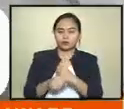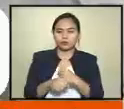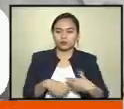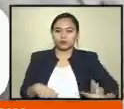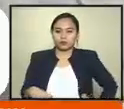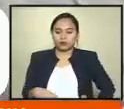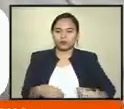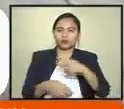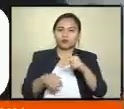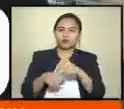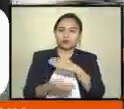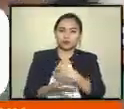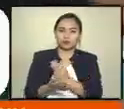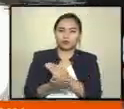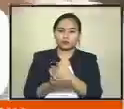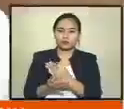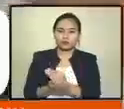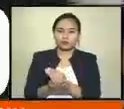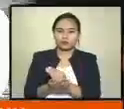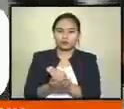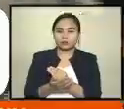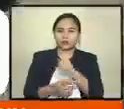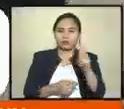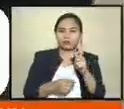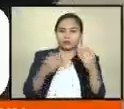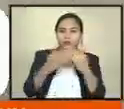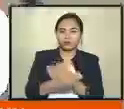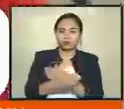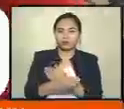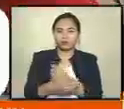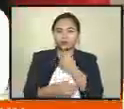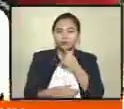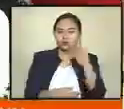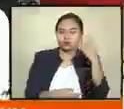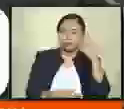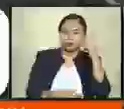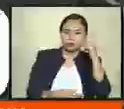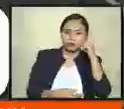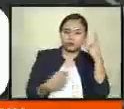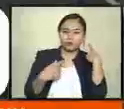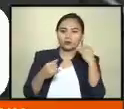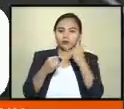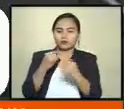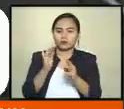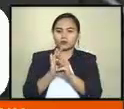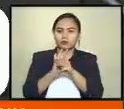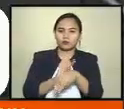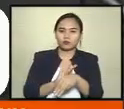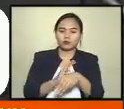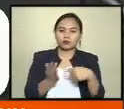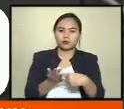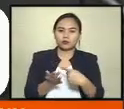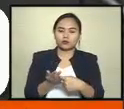noong Martes ng gabi. Kasunod ito ng aligasyon ni Senator Panfilo Lacson na nagkaroon ng last-minute insertion sa mga